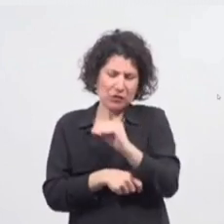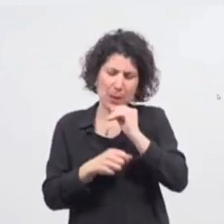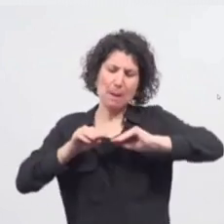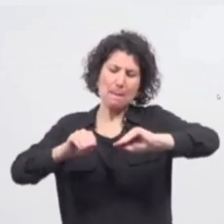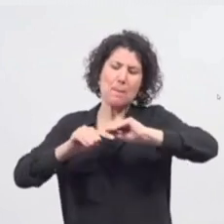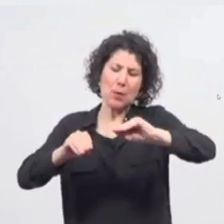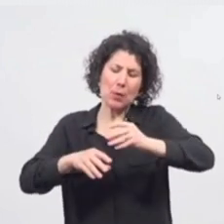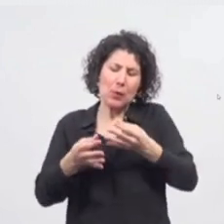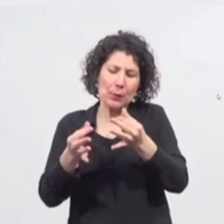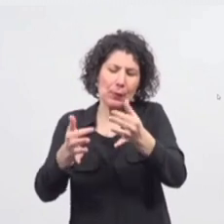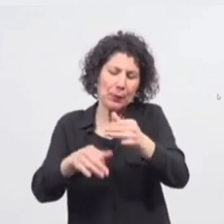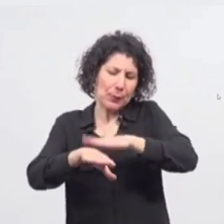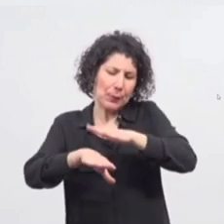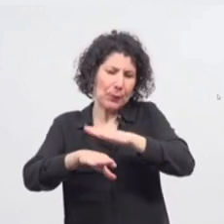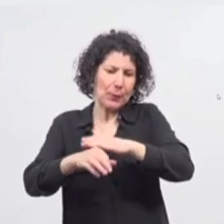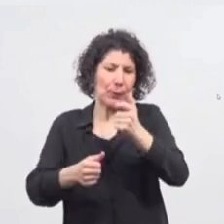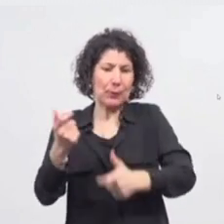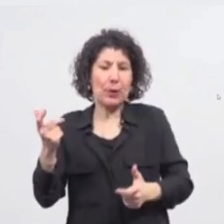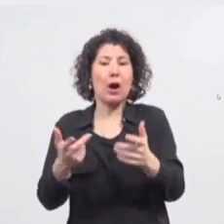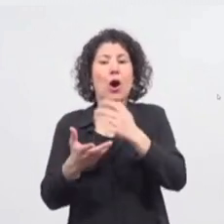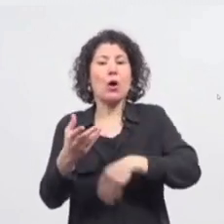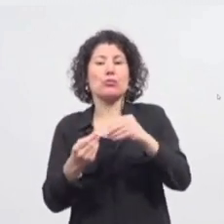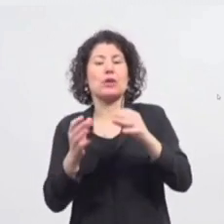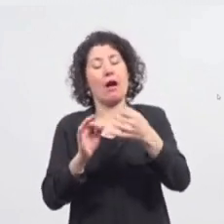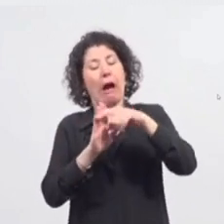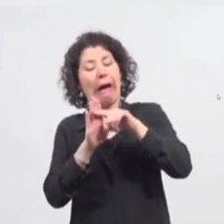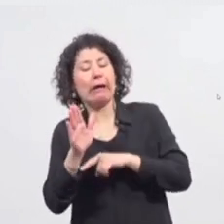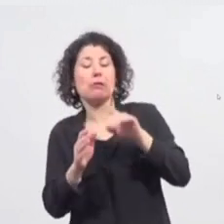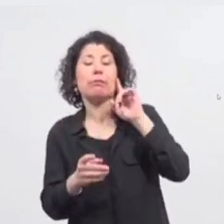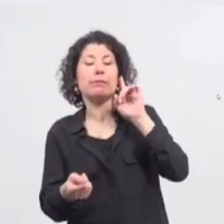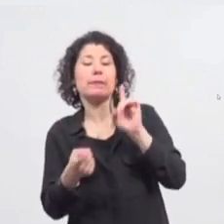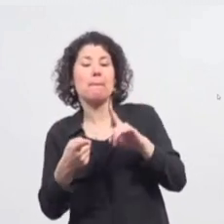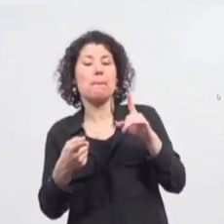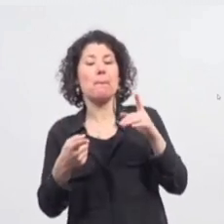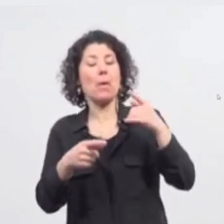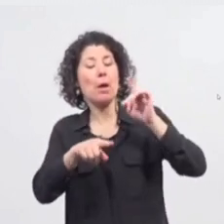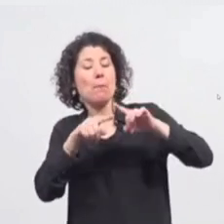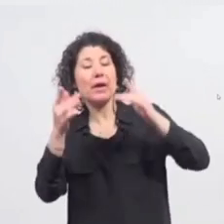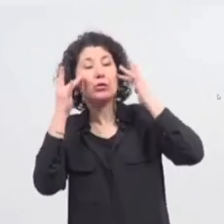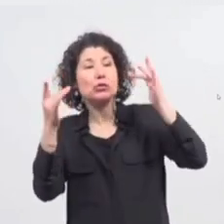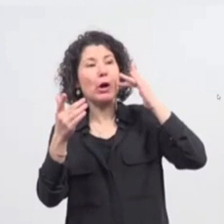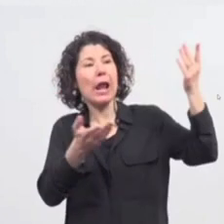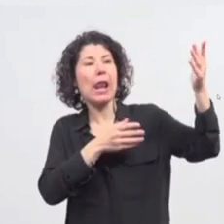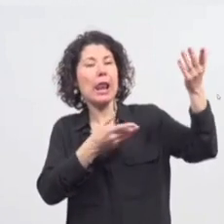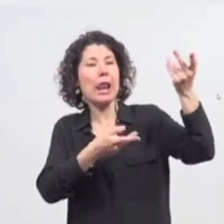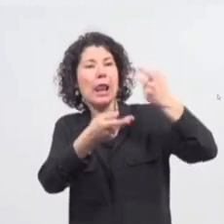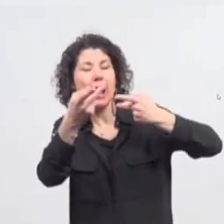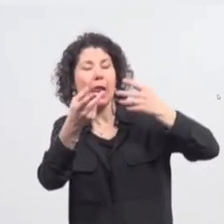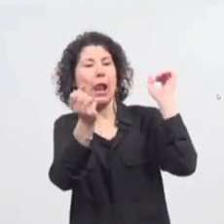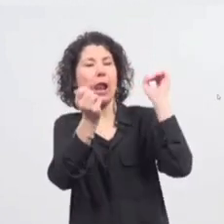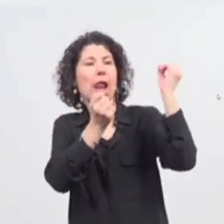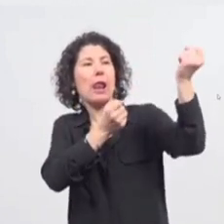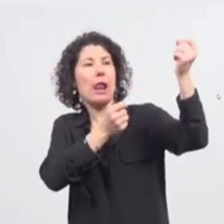des importations de biens culturels de 2019 et de dire également que le marché de l'art a été inclus dans le champ d'application